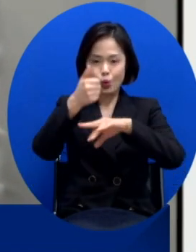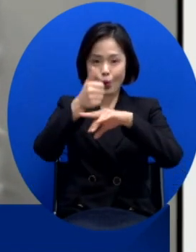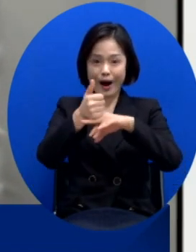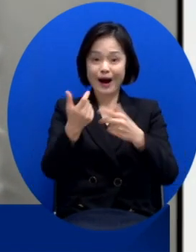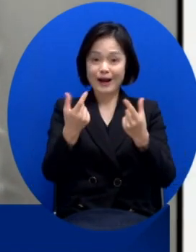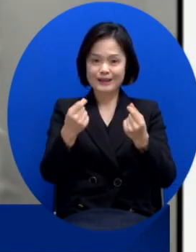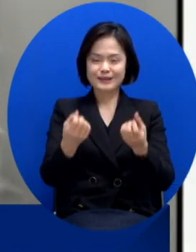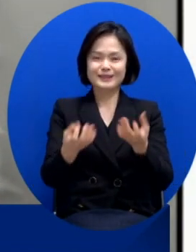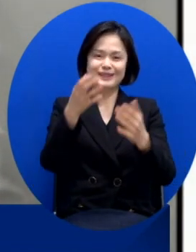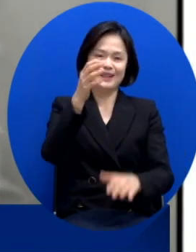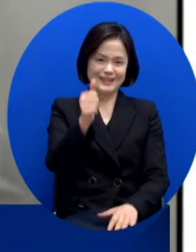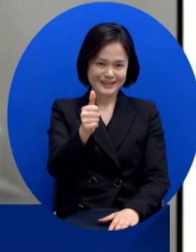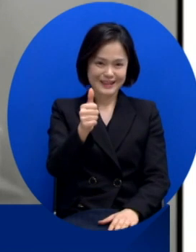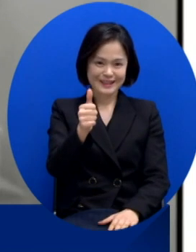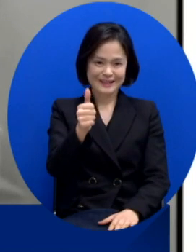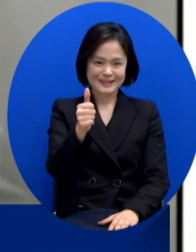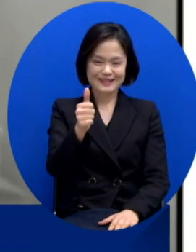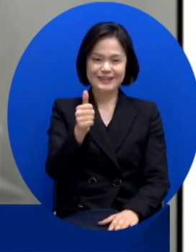woo